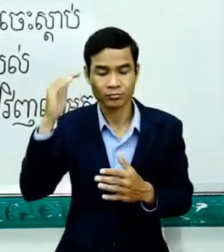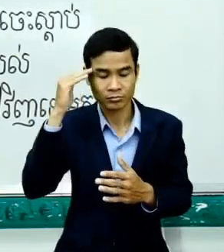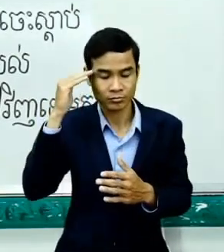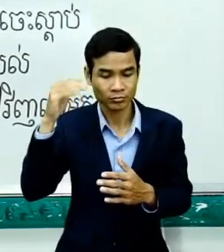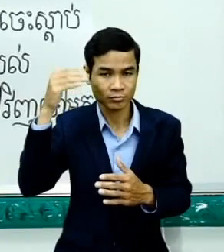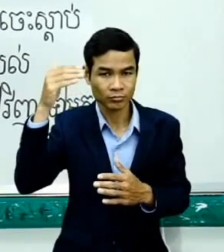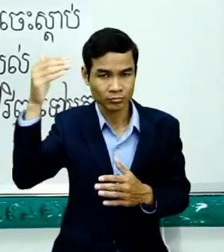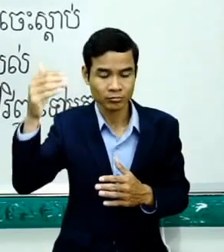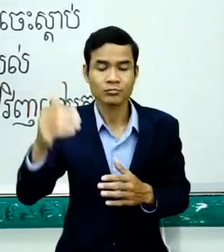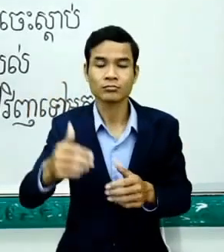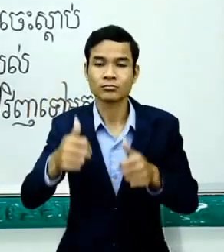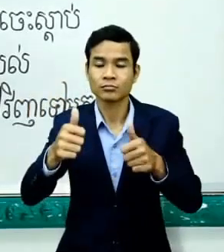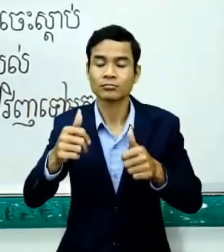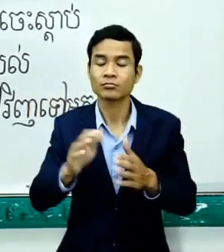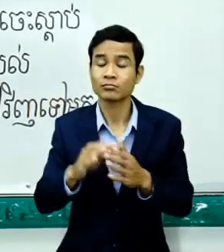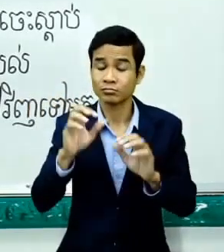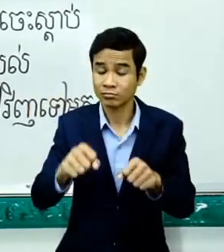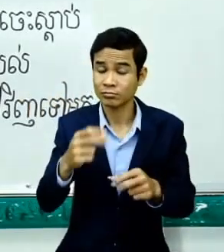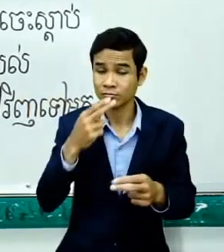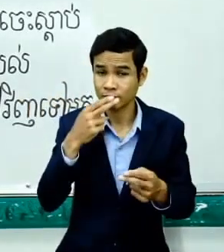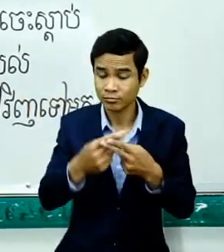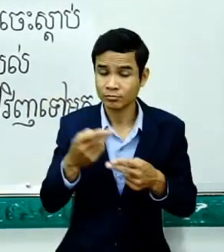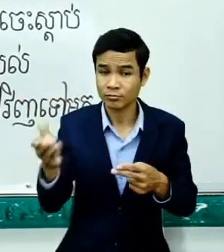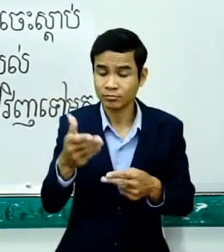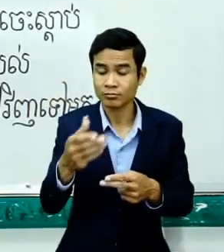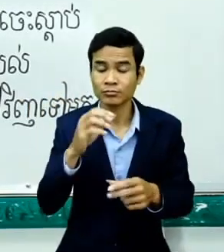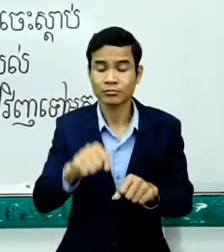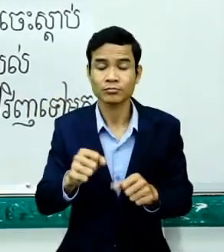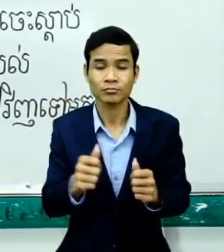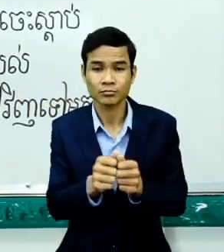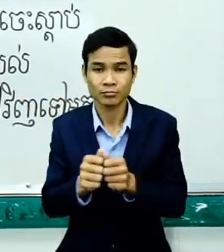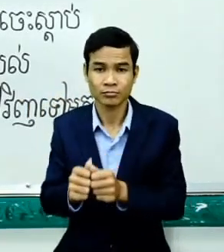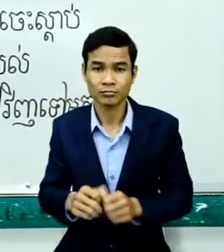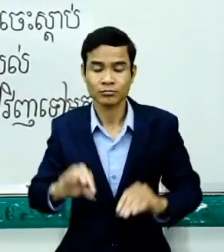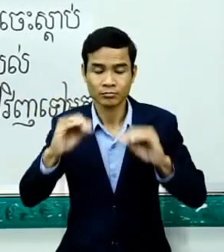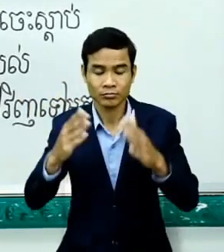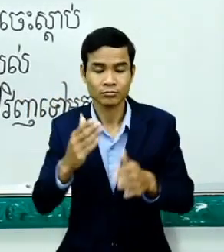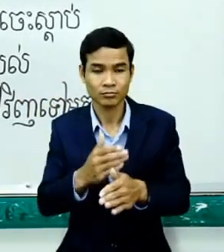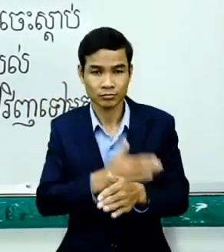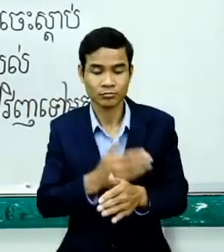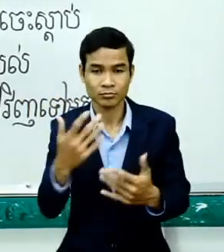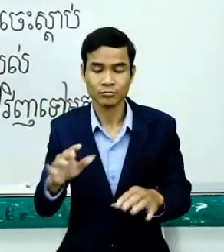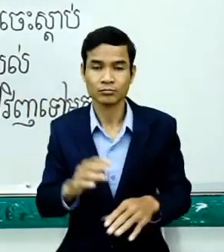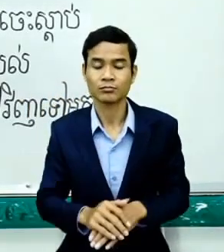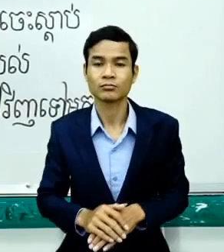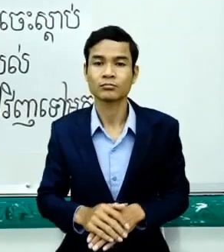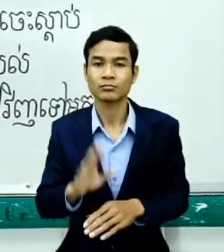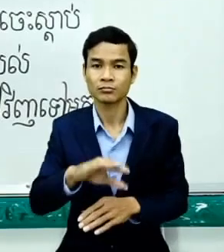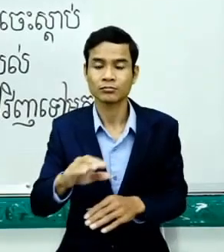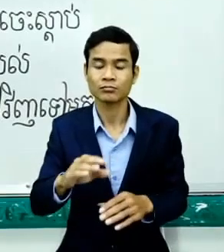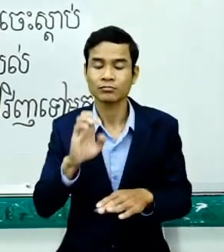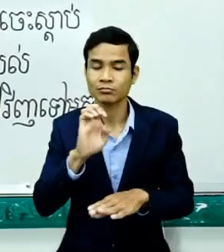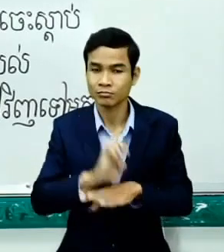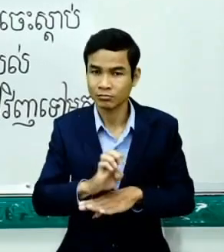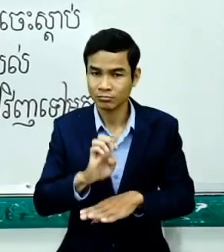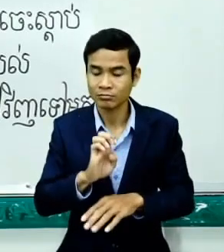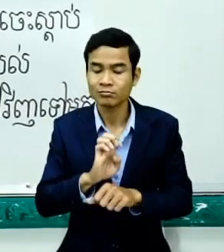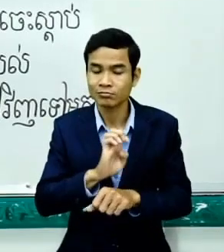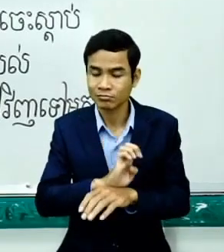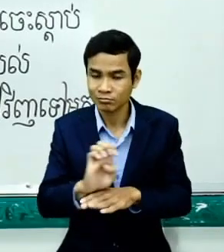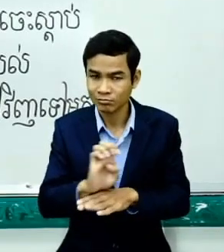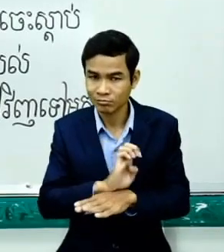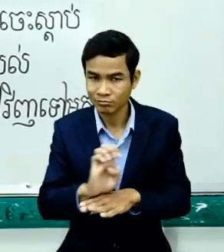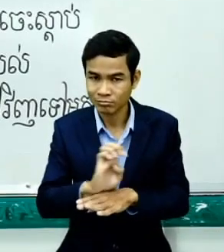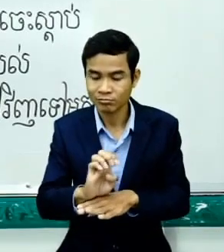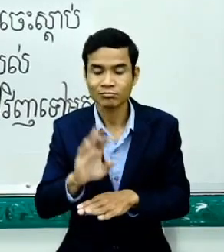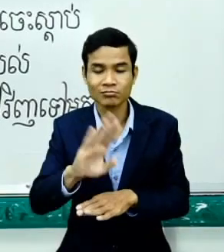lọ cha đi hái cứ chỉ chậm lại để con chơi chỉ mùi nè kêu mình đi nè con nè cha cứ phe ra cái chứ nè cha nè đại sầm